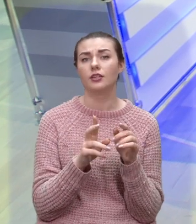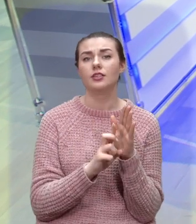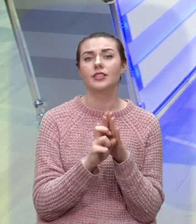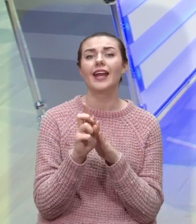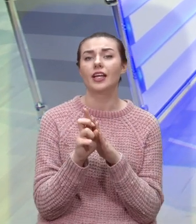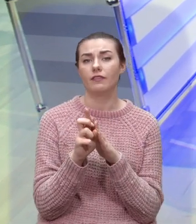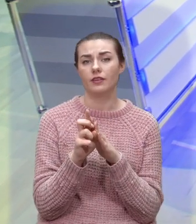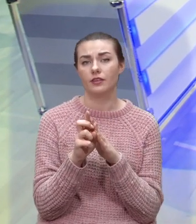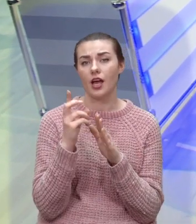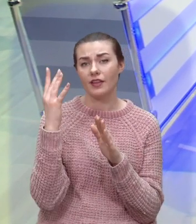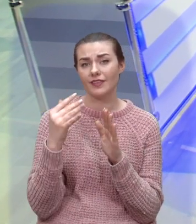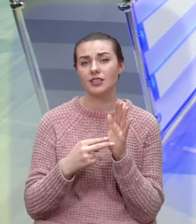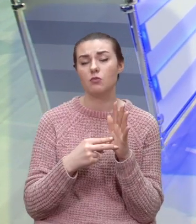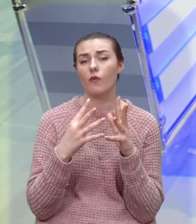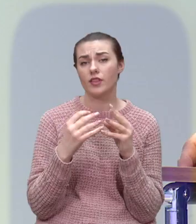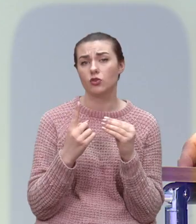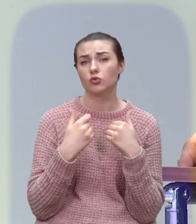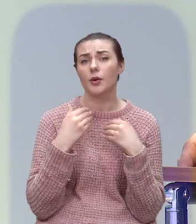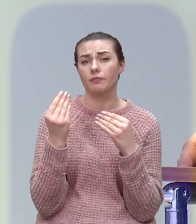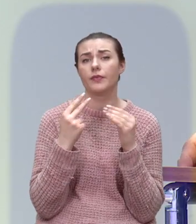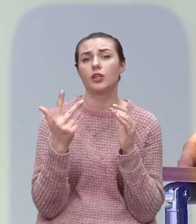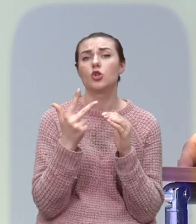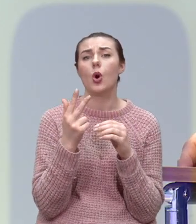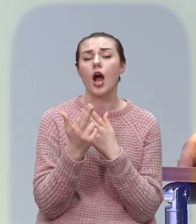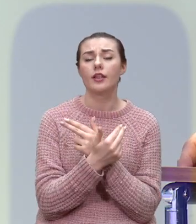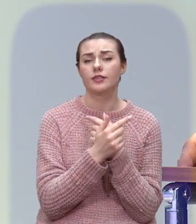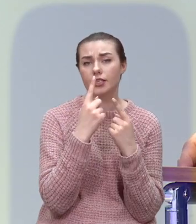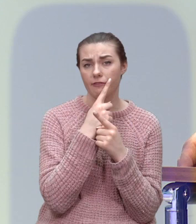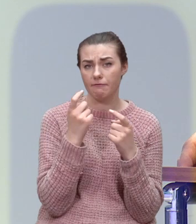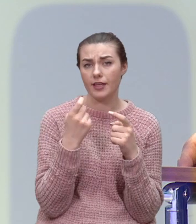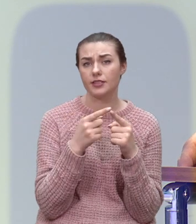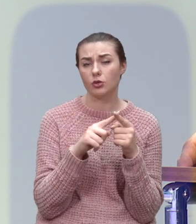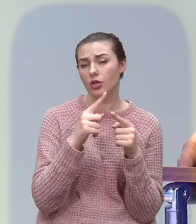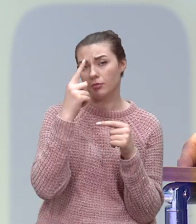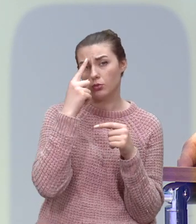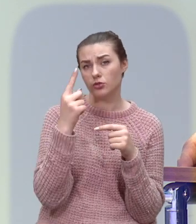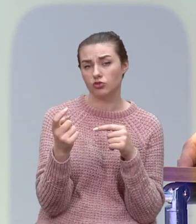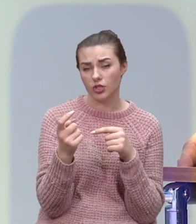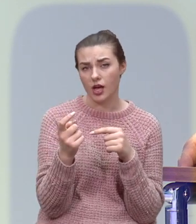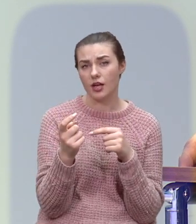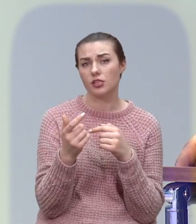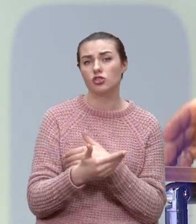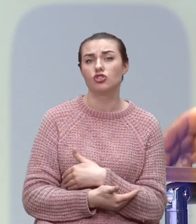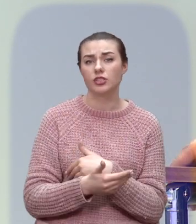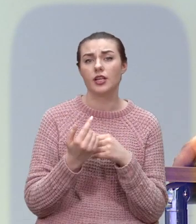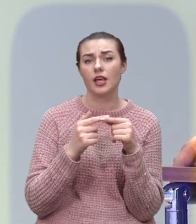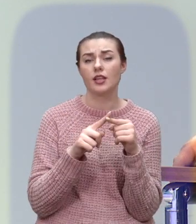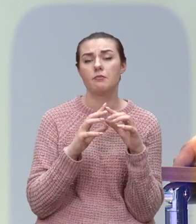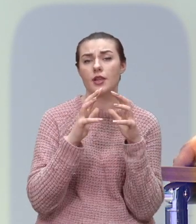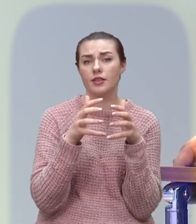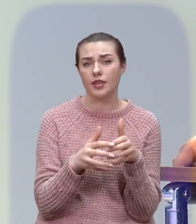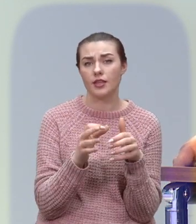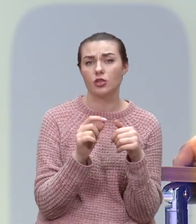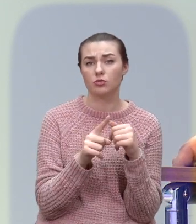церковь винчи став седьмого дня что вам поручено 3-х ангельская весть которая как раз и предупреждает жители этой